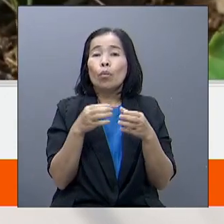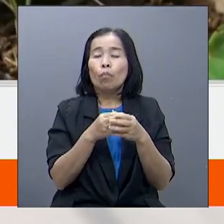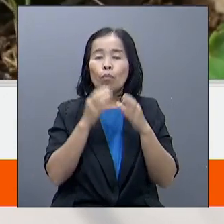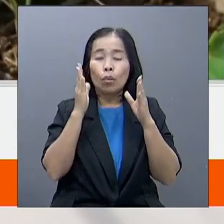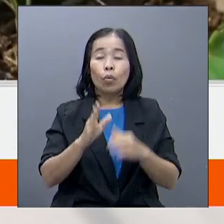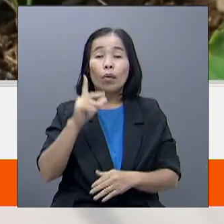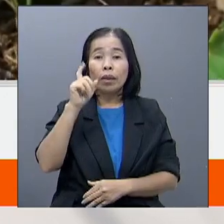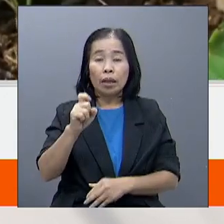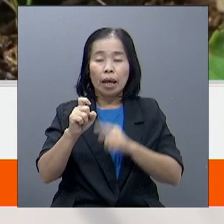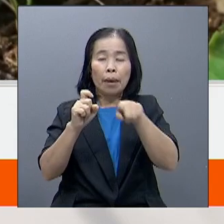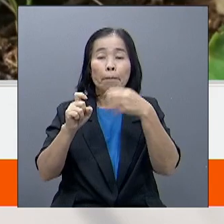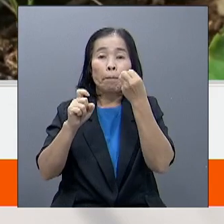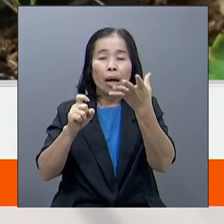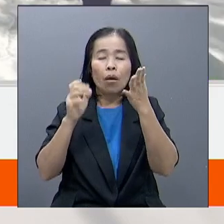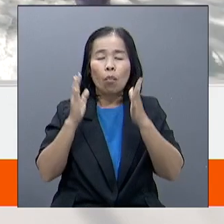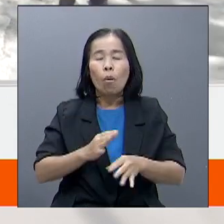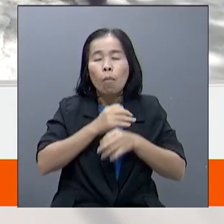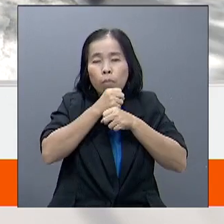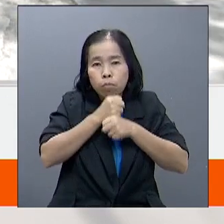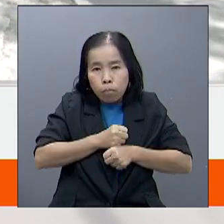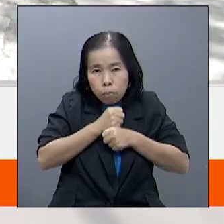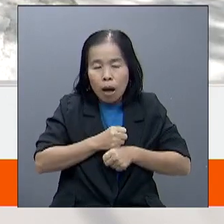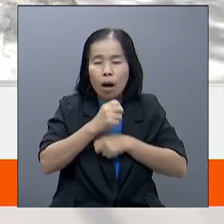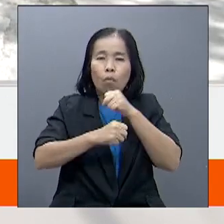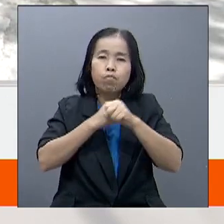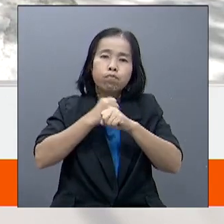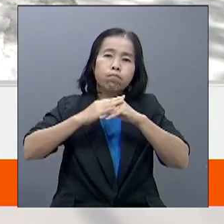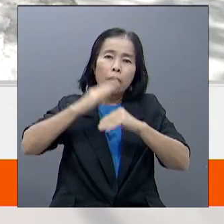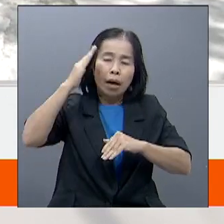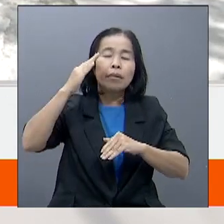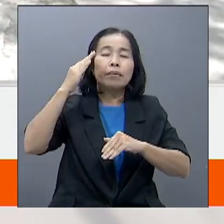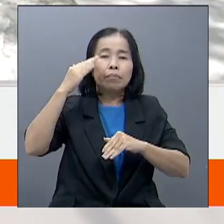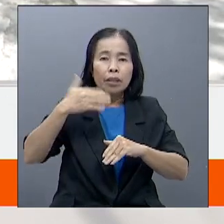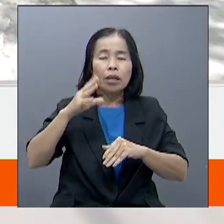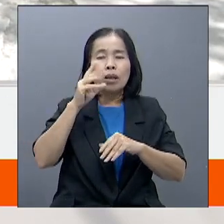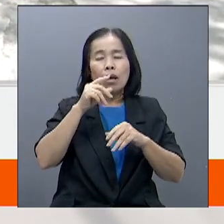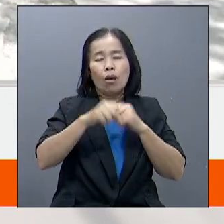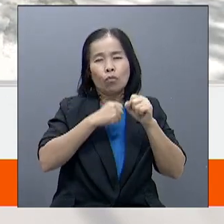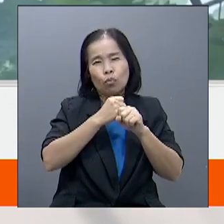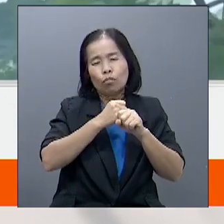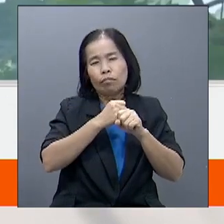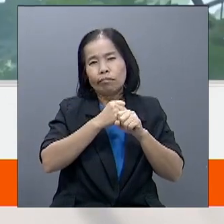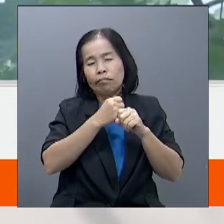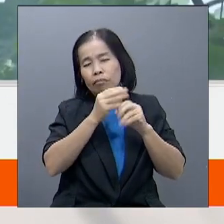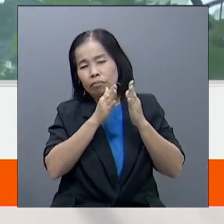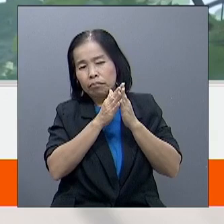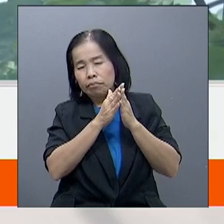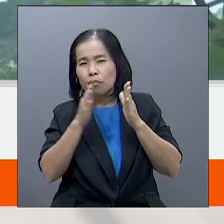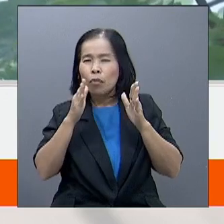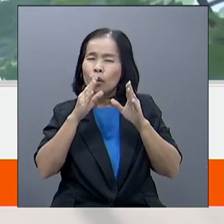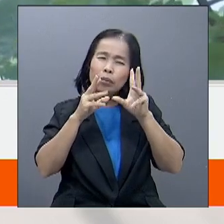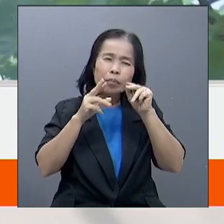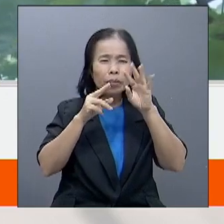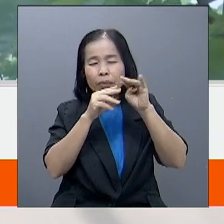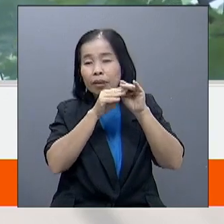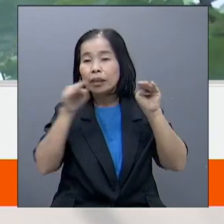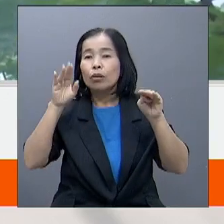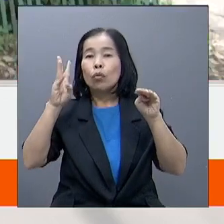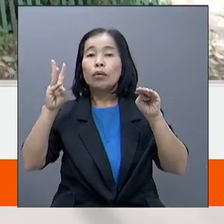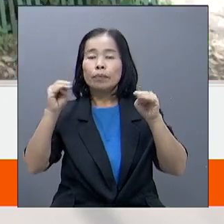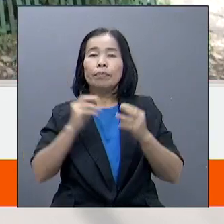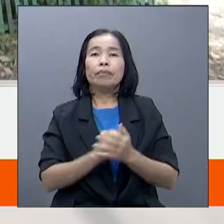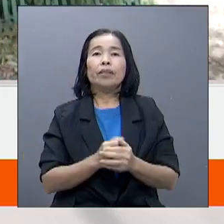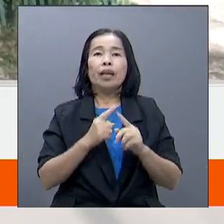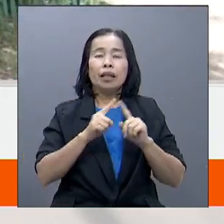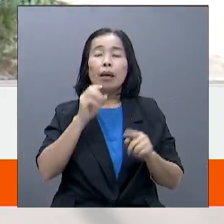นใหญ่จะเป็นผู้สูงอายุ55ถึง64ปีเสียส่วนใหญ ่ที ่ต้องกลับเรียนว่าวันนี้ไข้เลือด